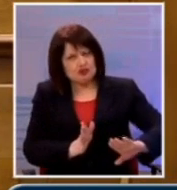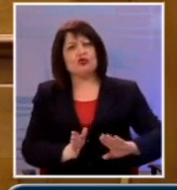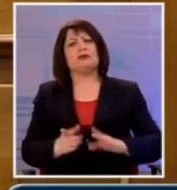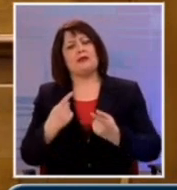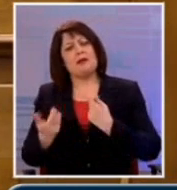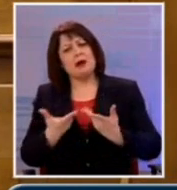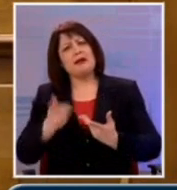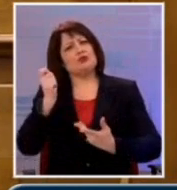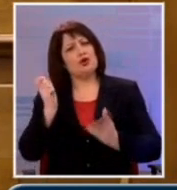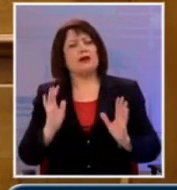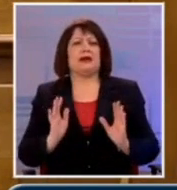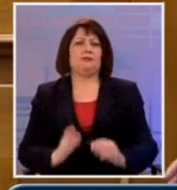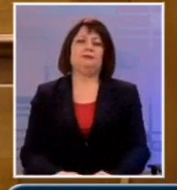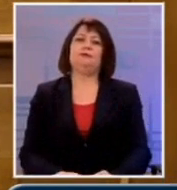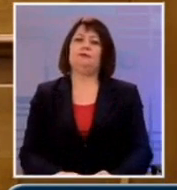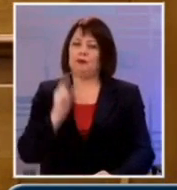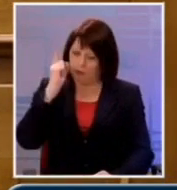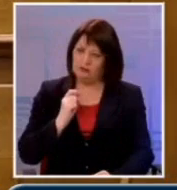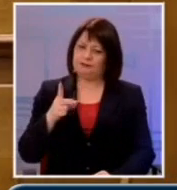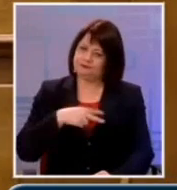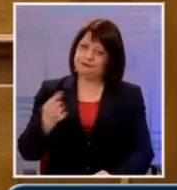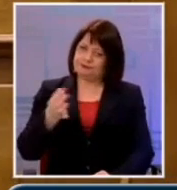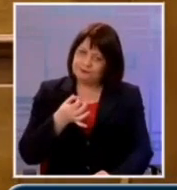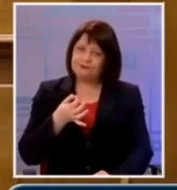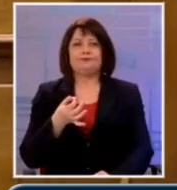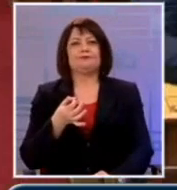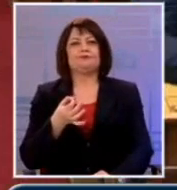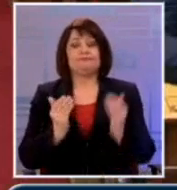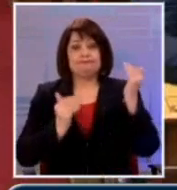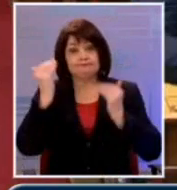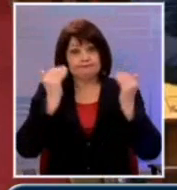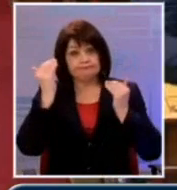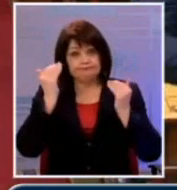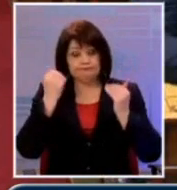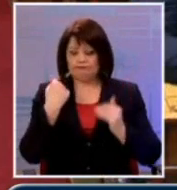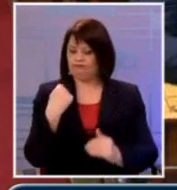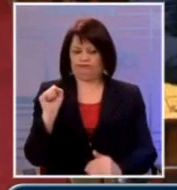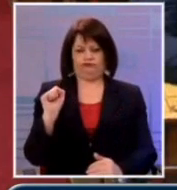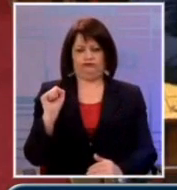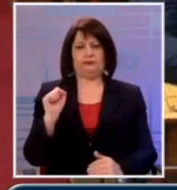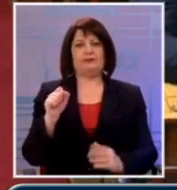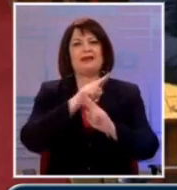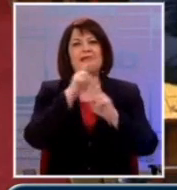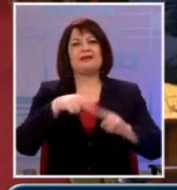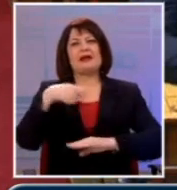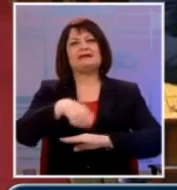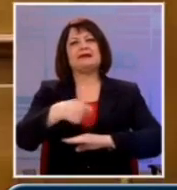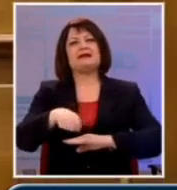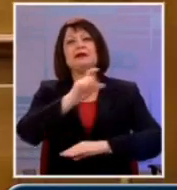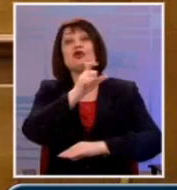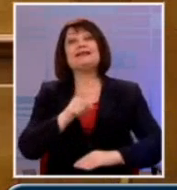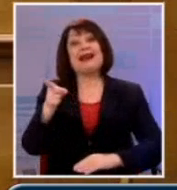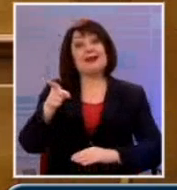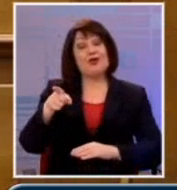Μας είναι γνωστή βέβαια και μνημονεύτηκε για σωστά προηγουμένως και η αμφισβήτηση της απόφασης του Δικαστηρίου της Χάγης, η οποία έχει προκύψει στα ιταλικά